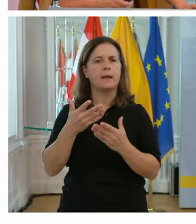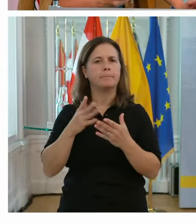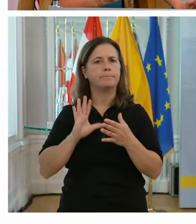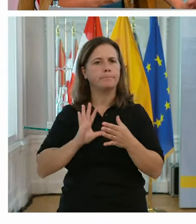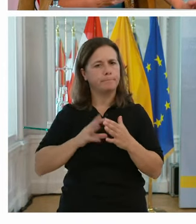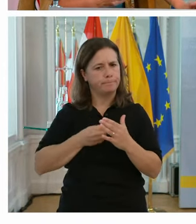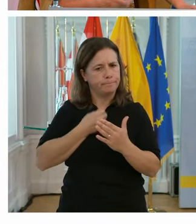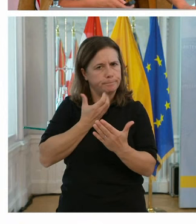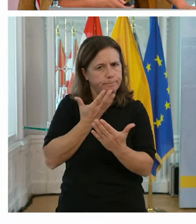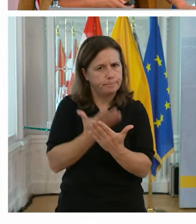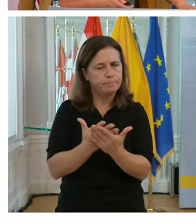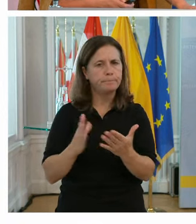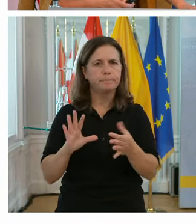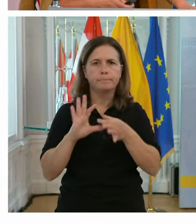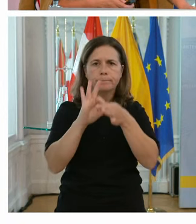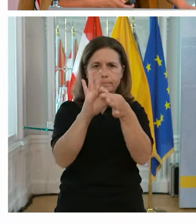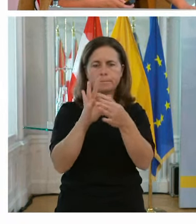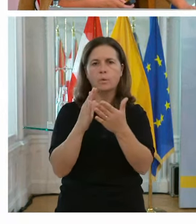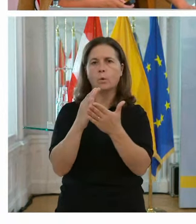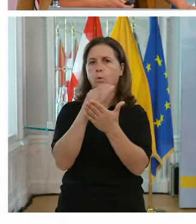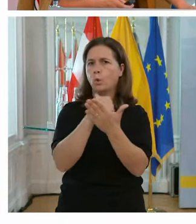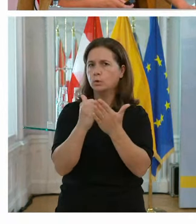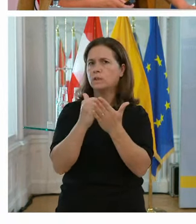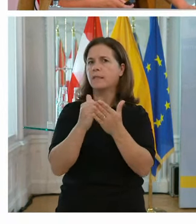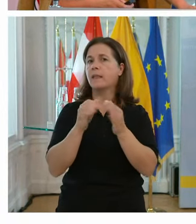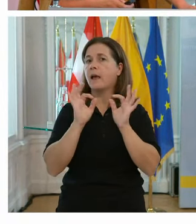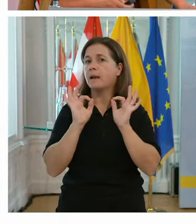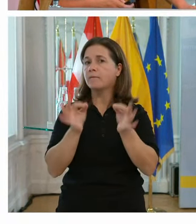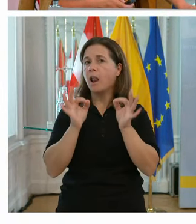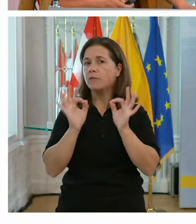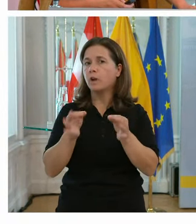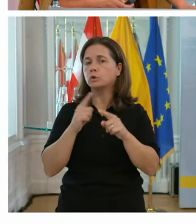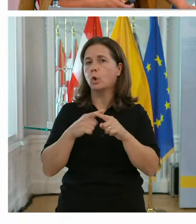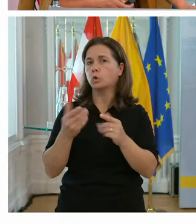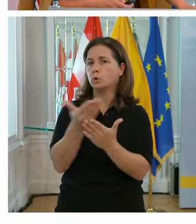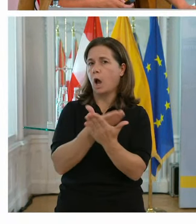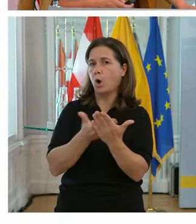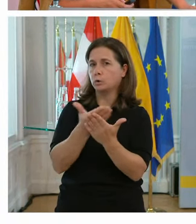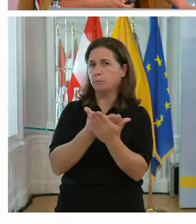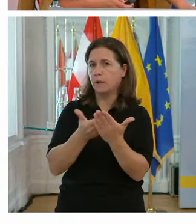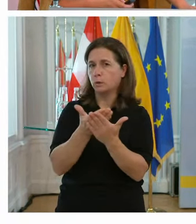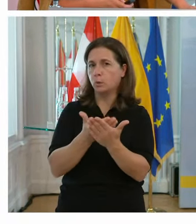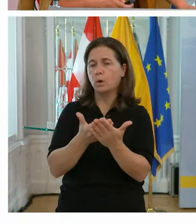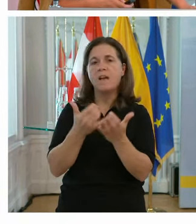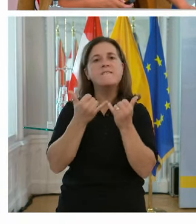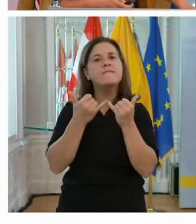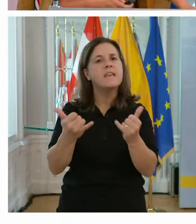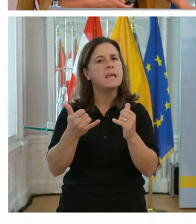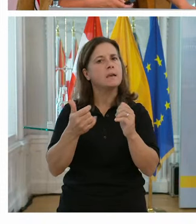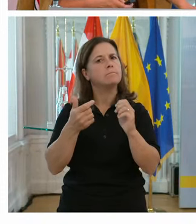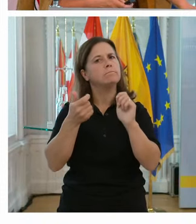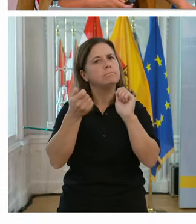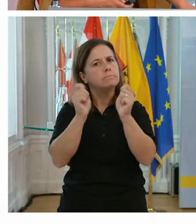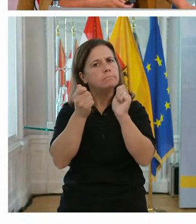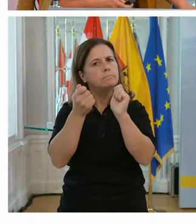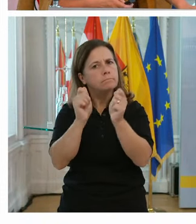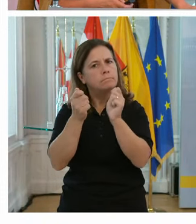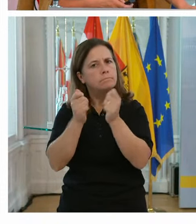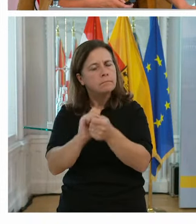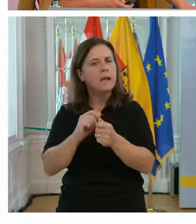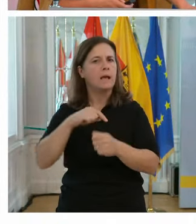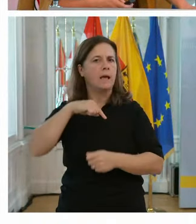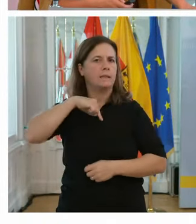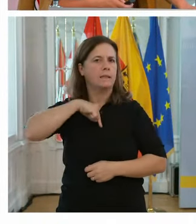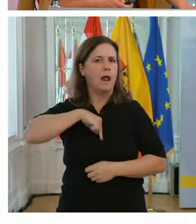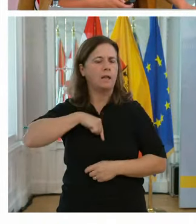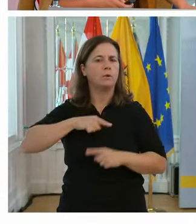erschließen, gemeinsam zu nutzen, die Qualifikation und Ausbildung so zu gestalten, dass die